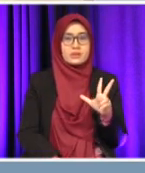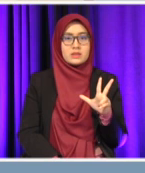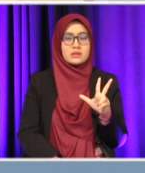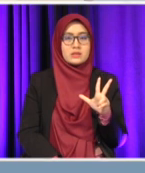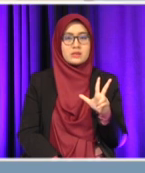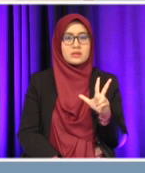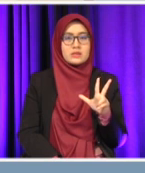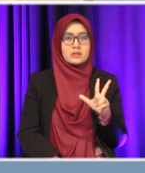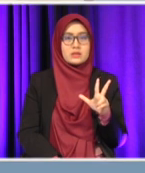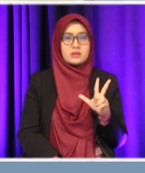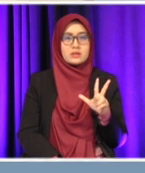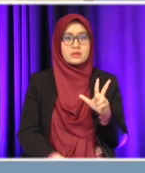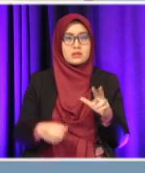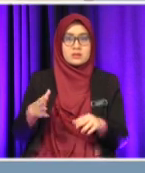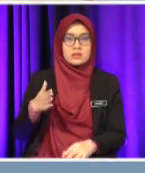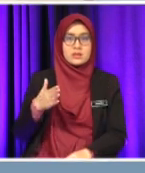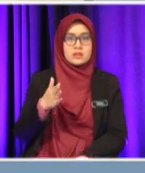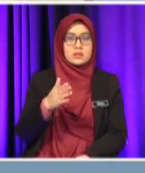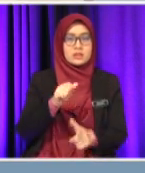ikan atau